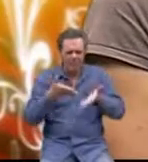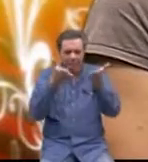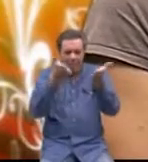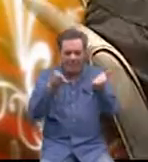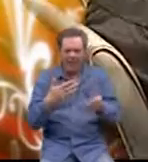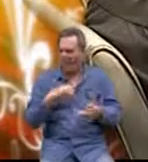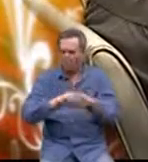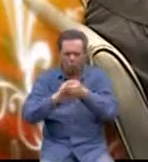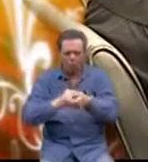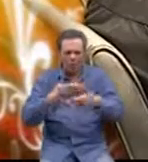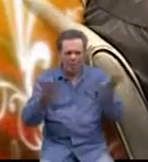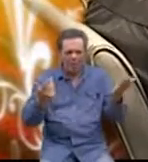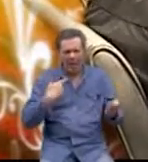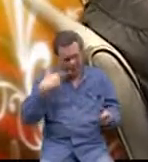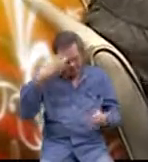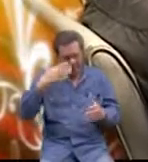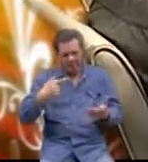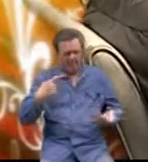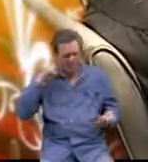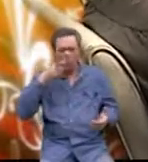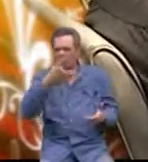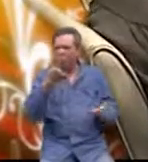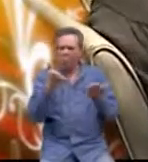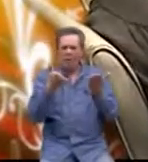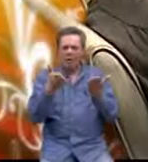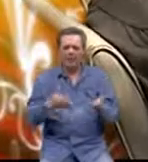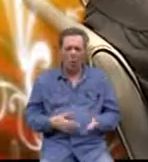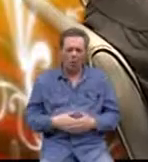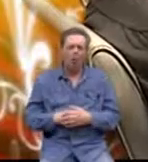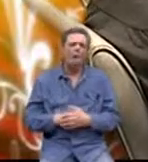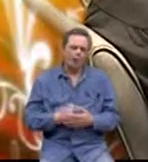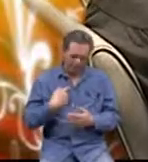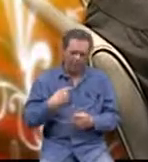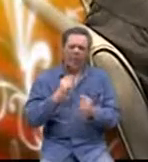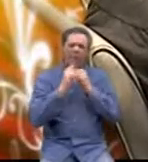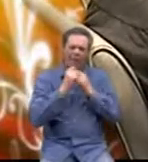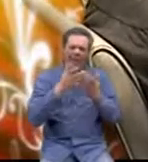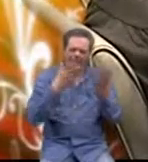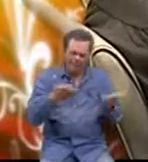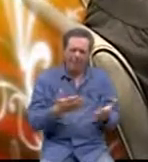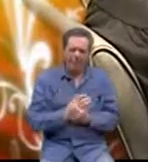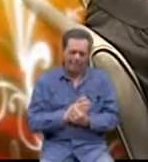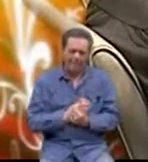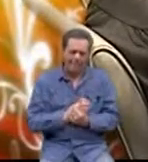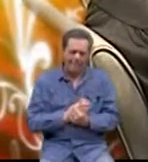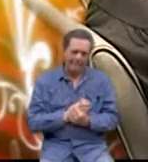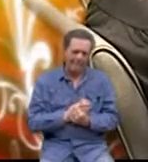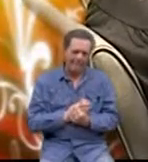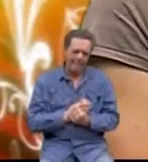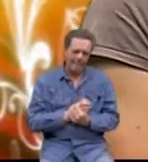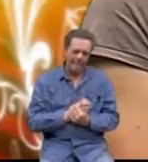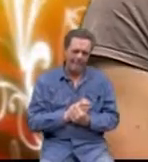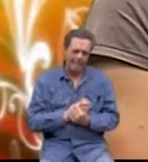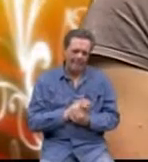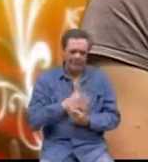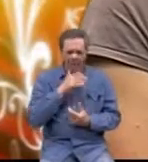i družiti se s njima, tako da se nadamo da ćemo na taj način da vam kažu usmeno, recimo. U lice zapravo dobiti povratnu informaciju i